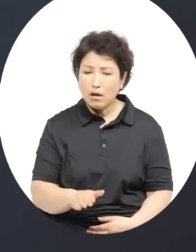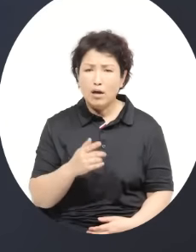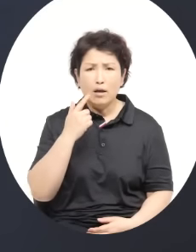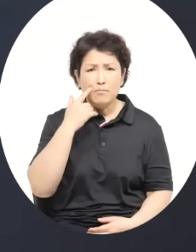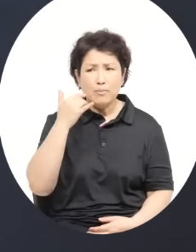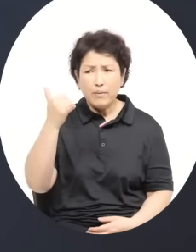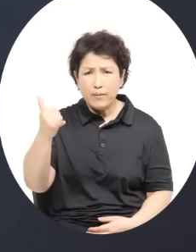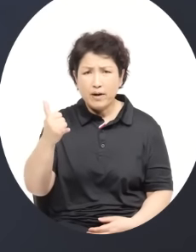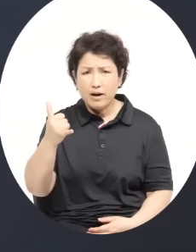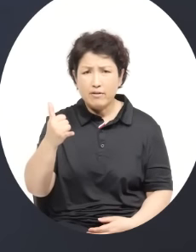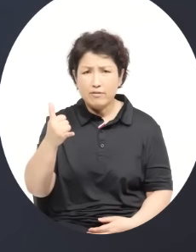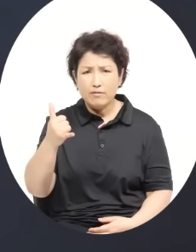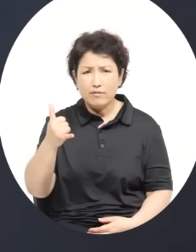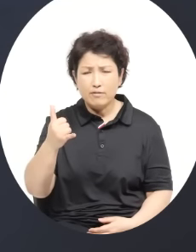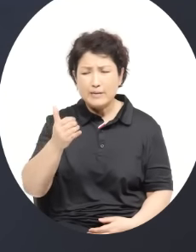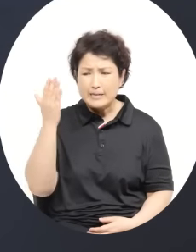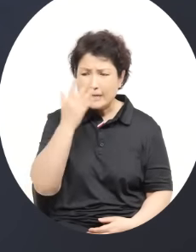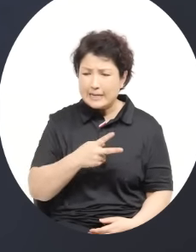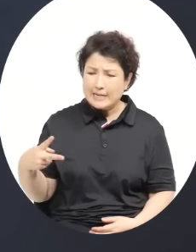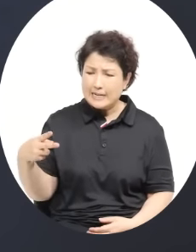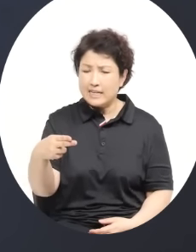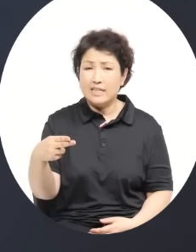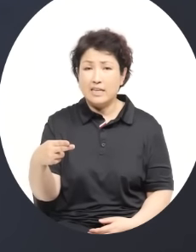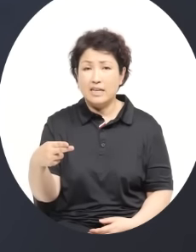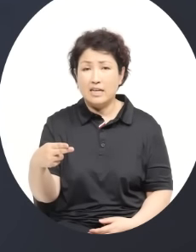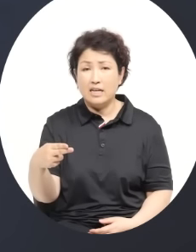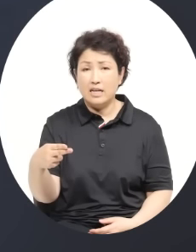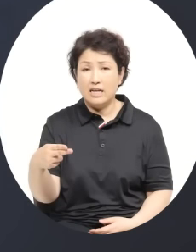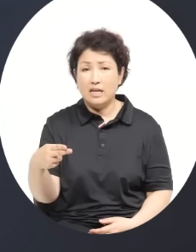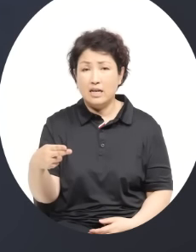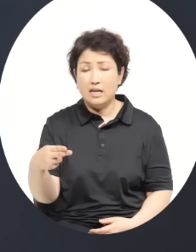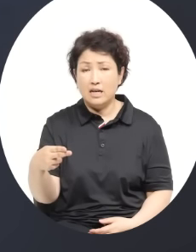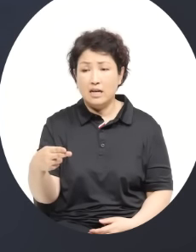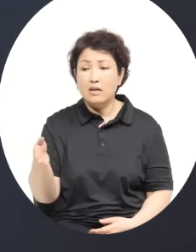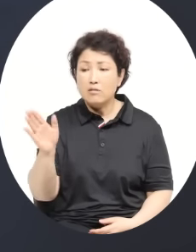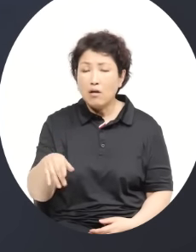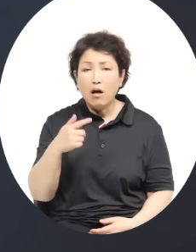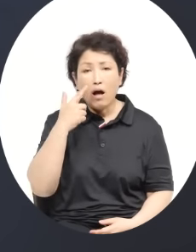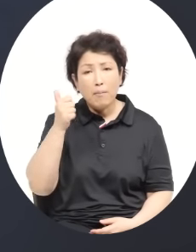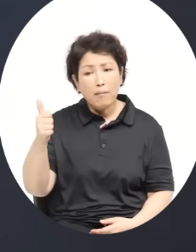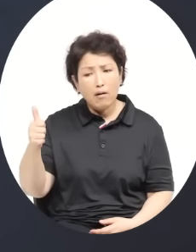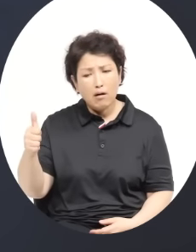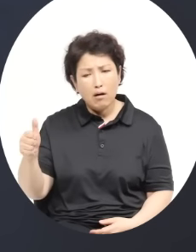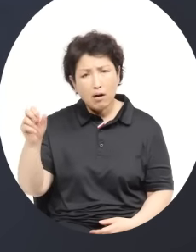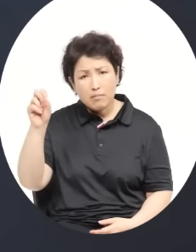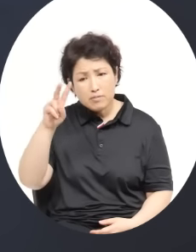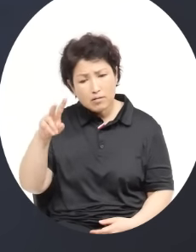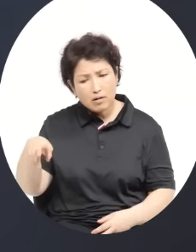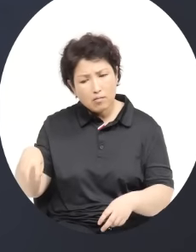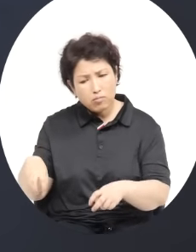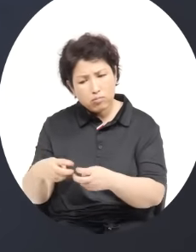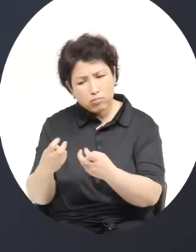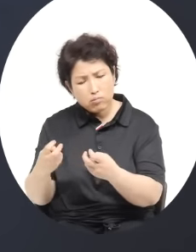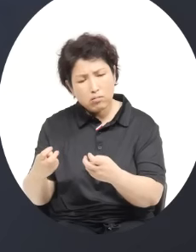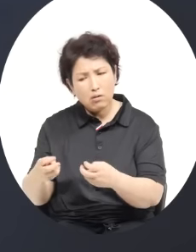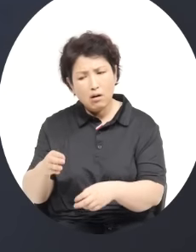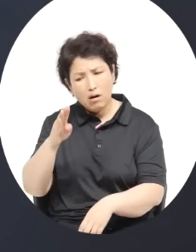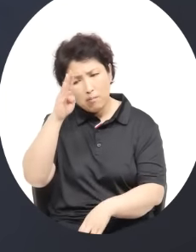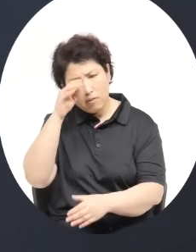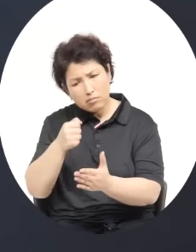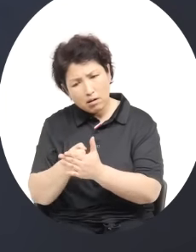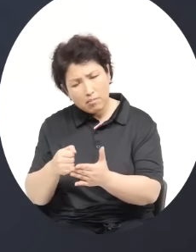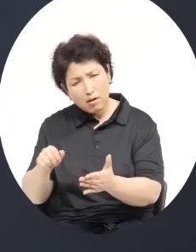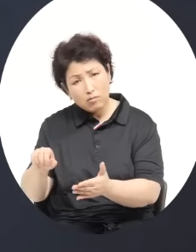근데 부모와 관계 완전히 끊고 자기가 연결 안 하고 사는데 갑자기 아버님이 교통사고 나서 돌아가셨다 뭐